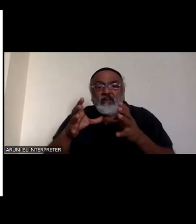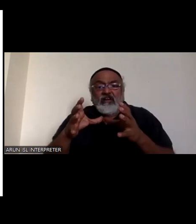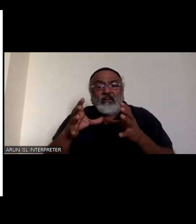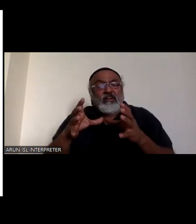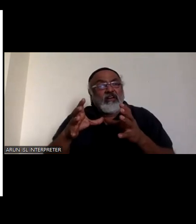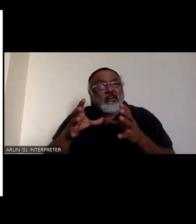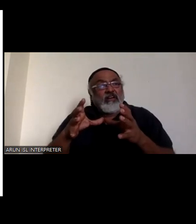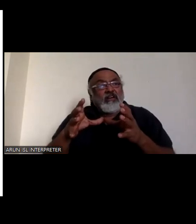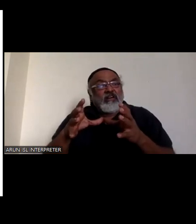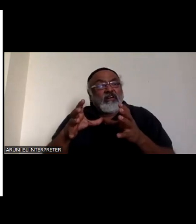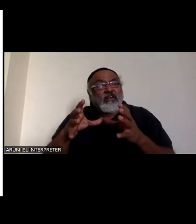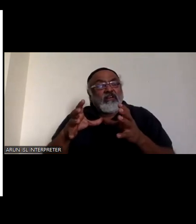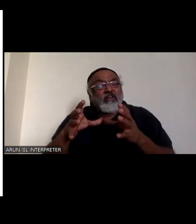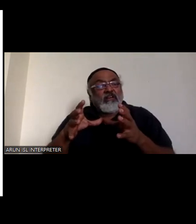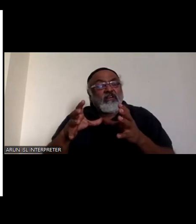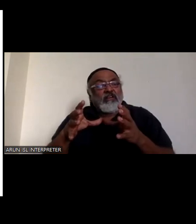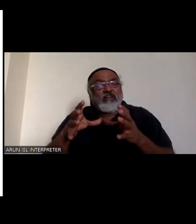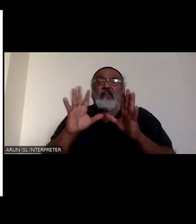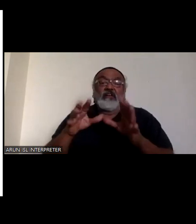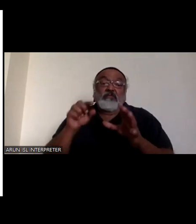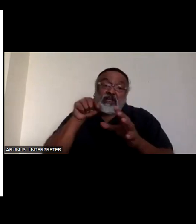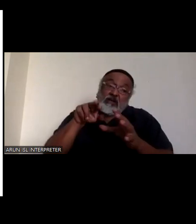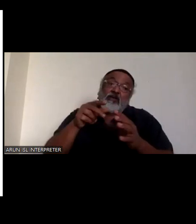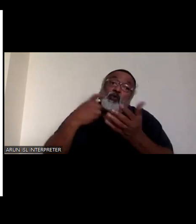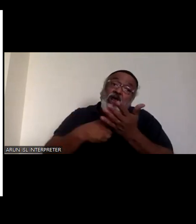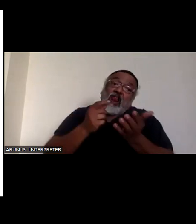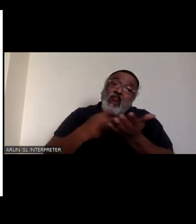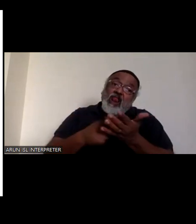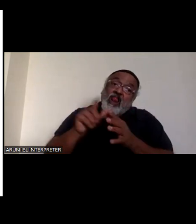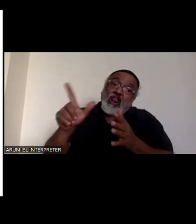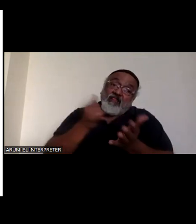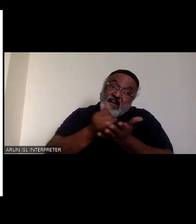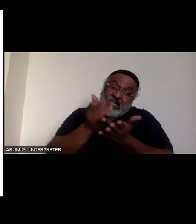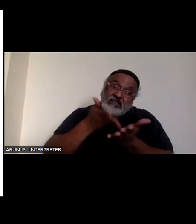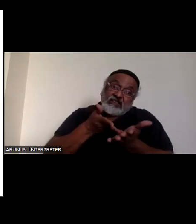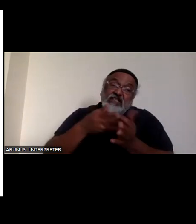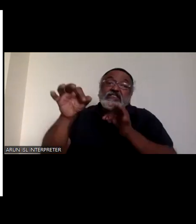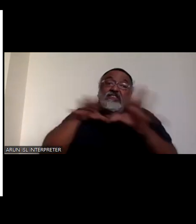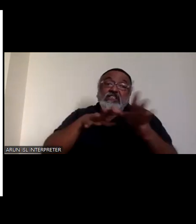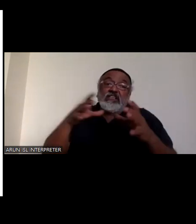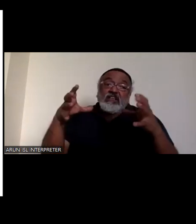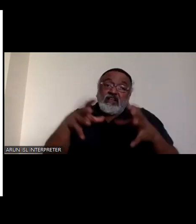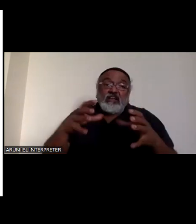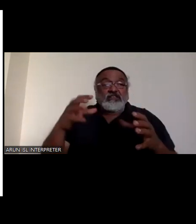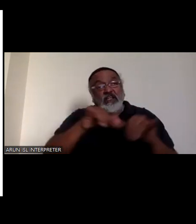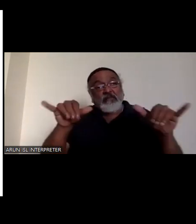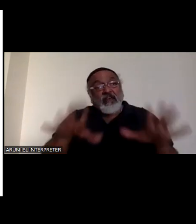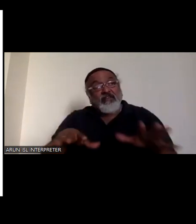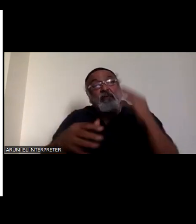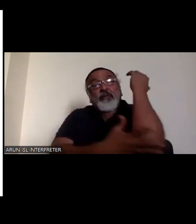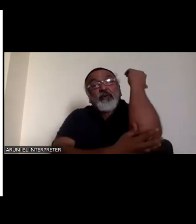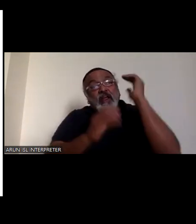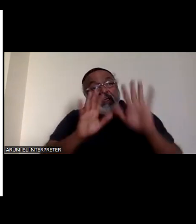वो क्या वह गांव है या वह शहर है? सो इन केस ऑफ सिटीज, बिग सिटीज,